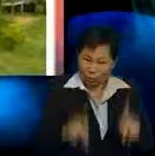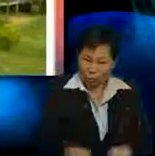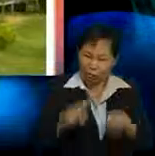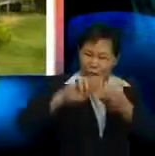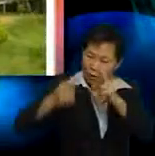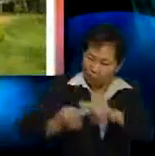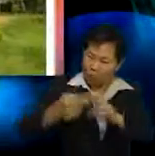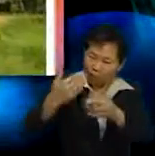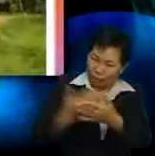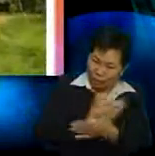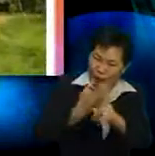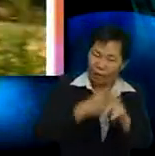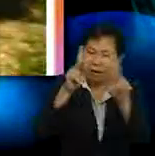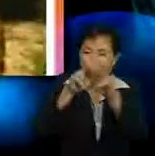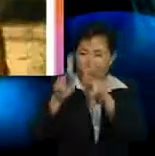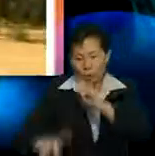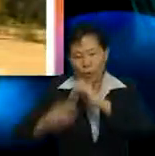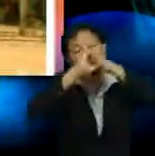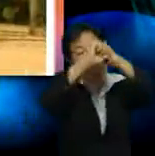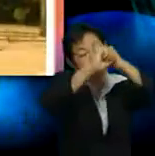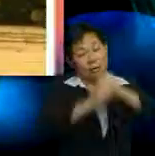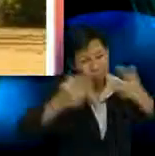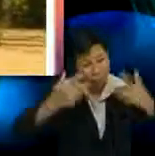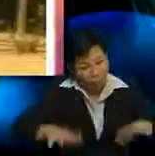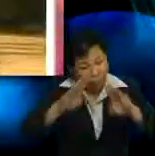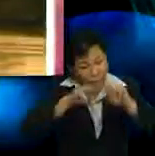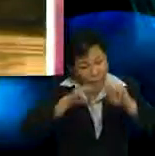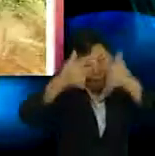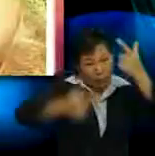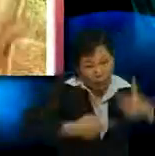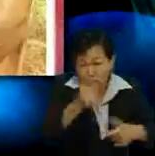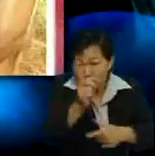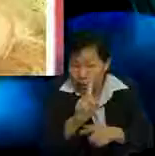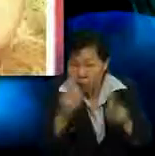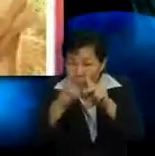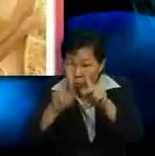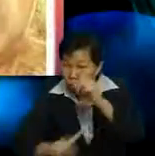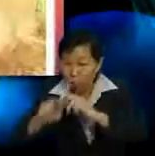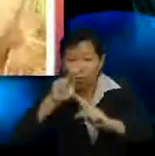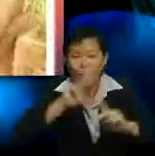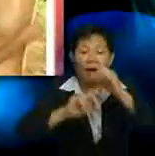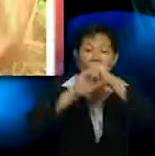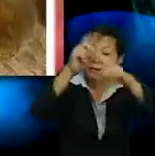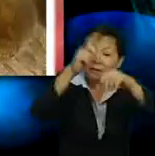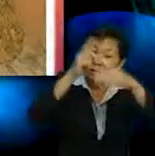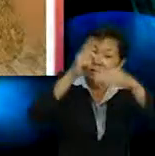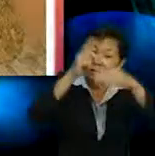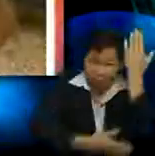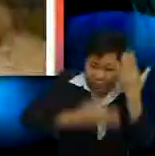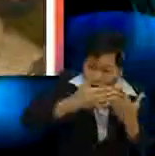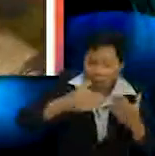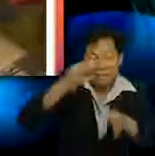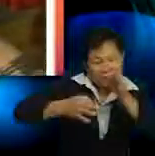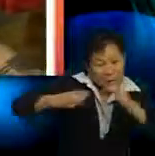rakan baru dari perkampungan orang asli. Pernahkah para pelajar melawat ke mana-mana perkampungan orang asli di negara kita? Jika